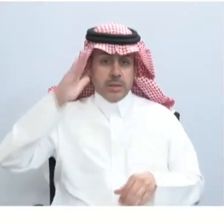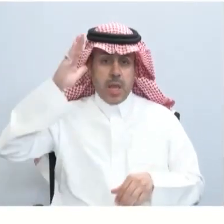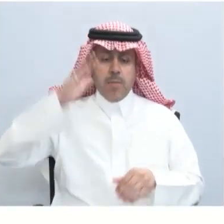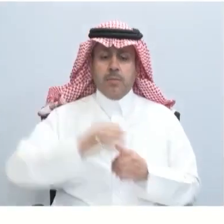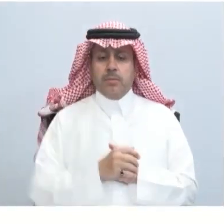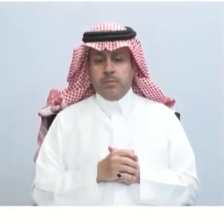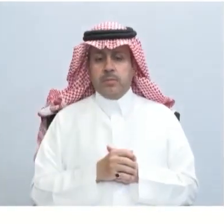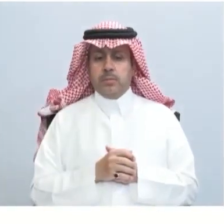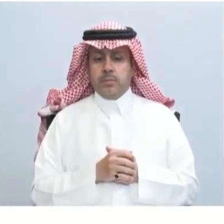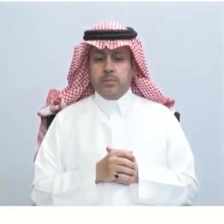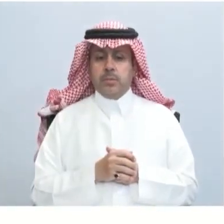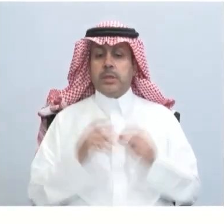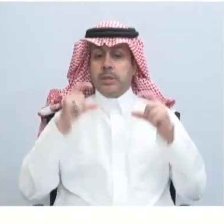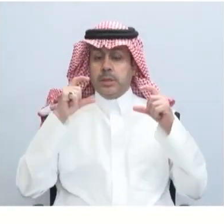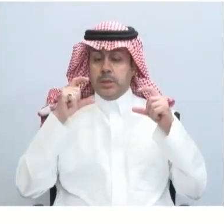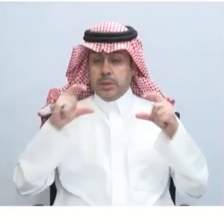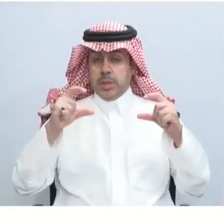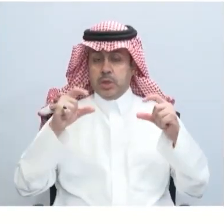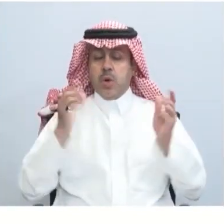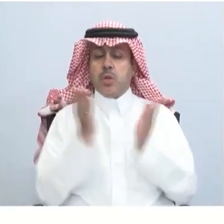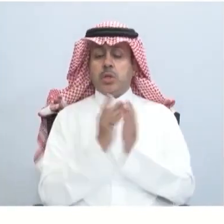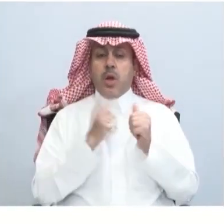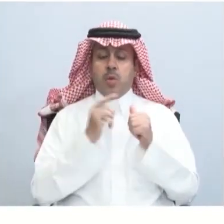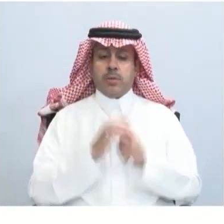ودرسنا اليوم هو الدرس